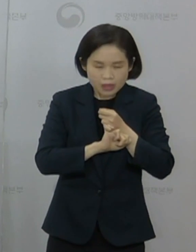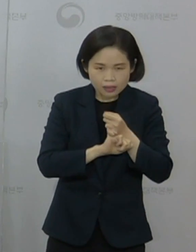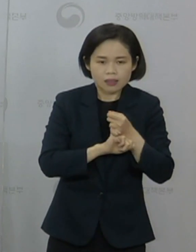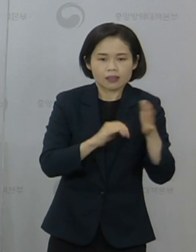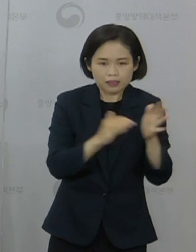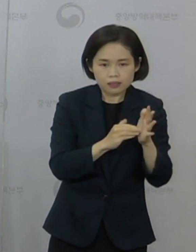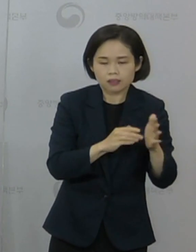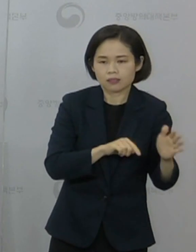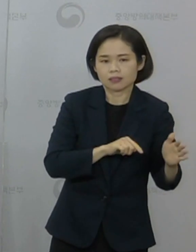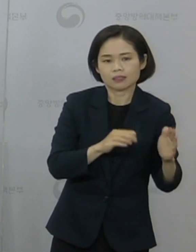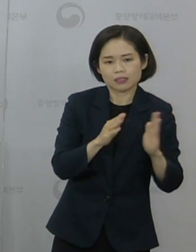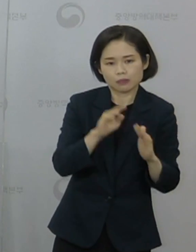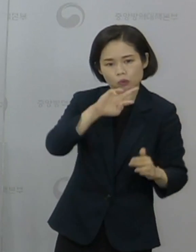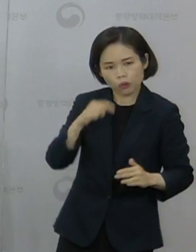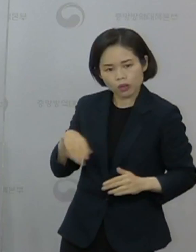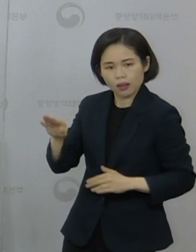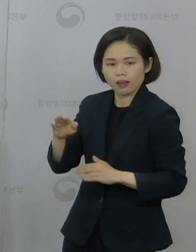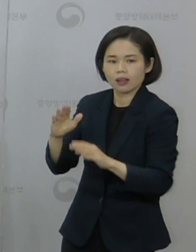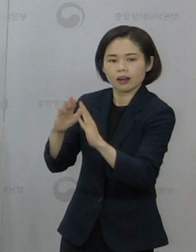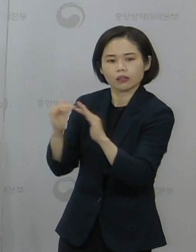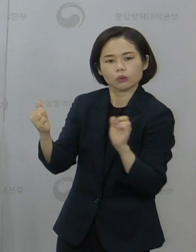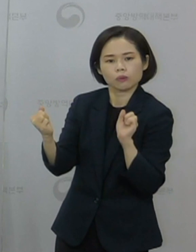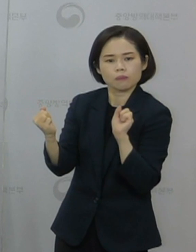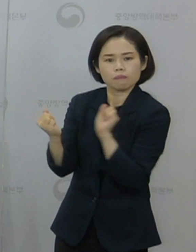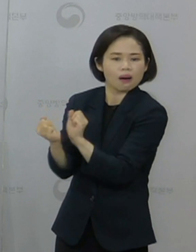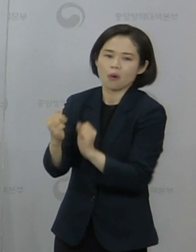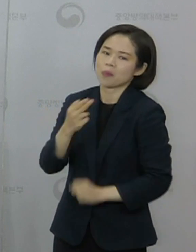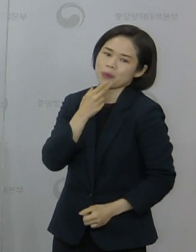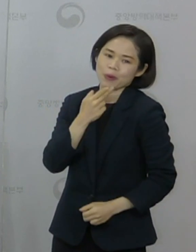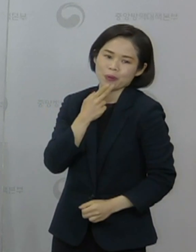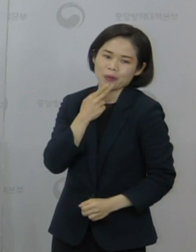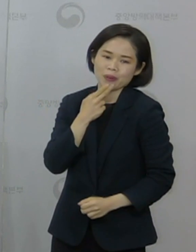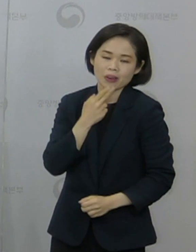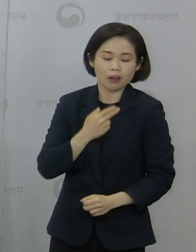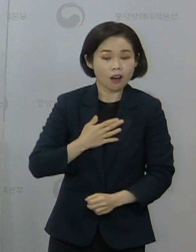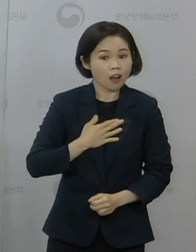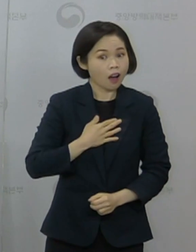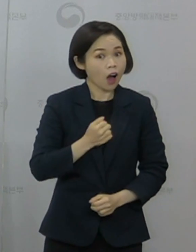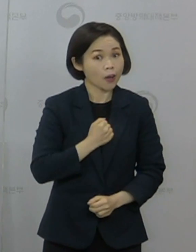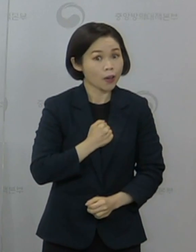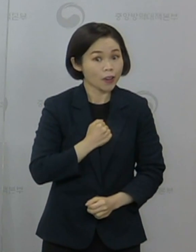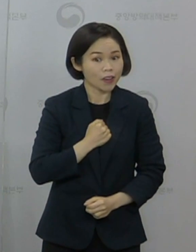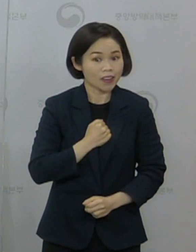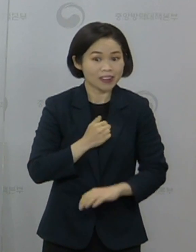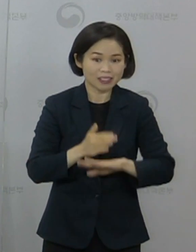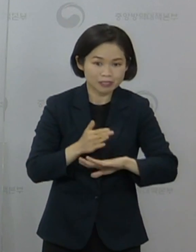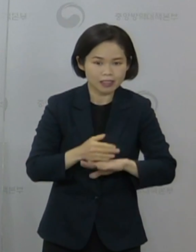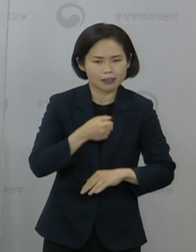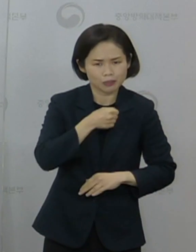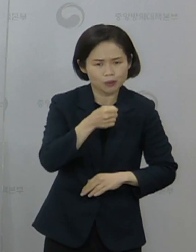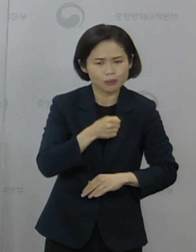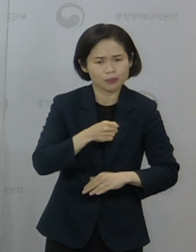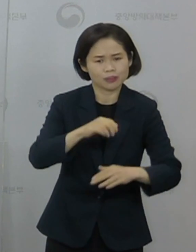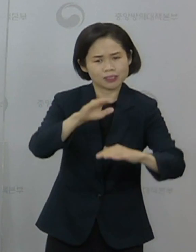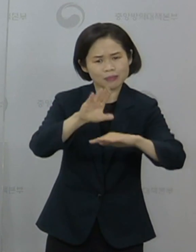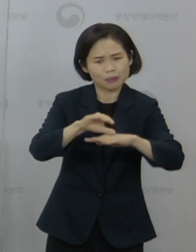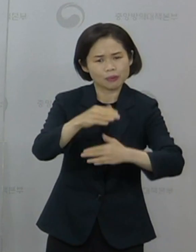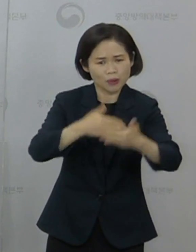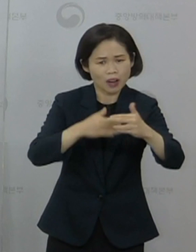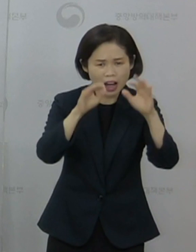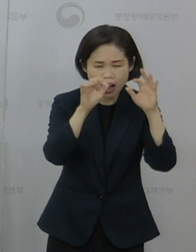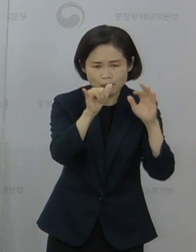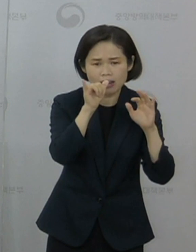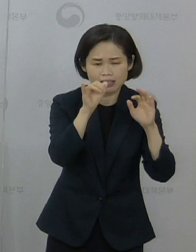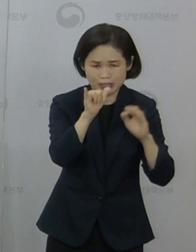감염되는 것을 막을 수 있었다는 것을 강조하는 그런 인터뷰를 들은 바가 있습니다 그만큼 마스크 라는게